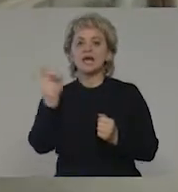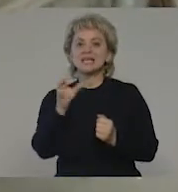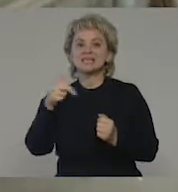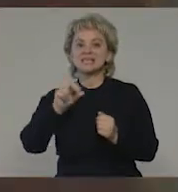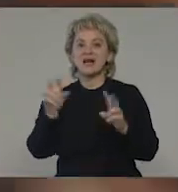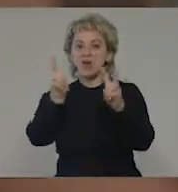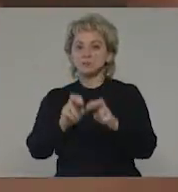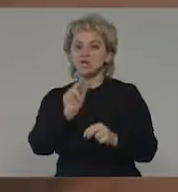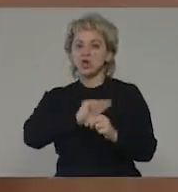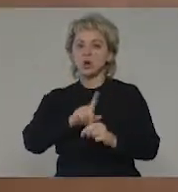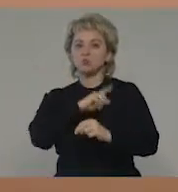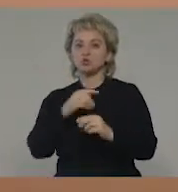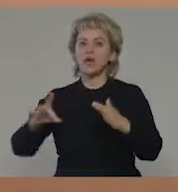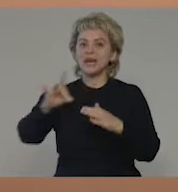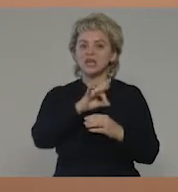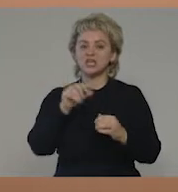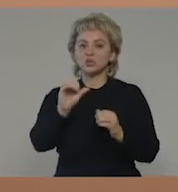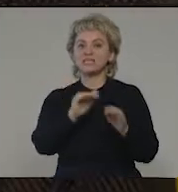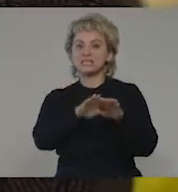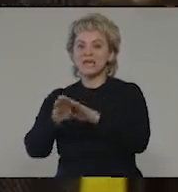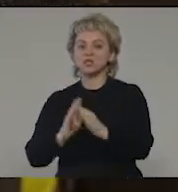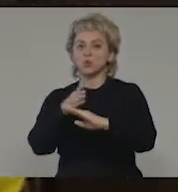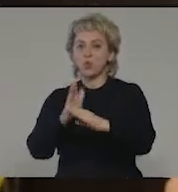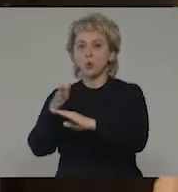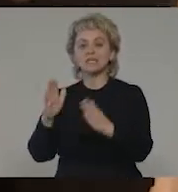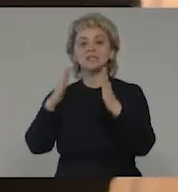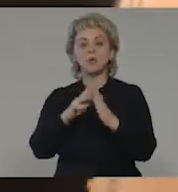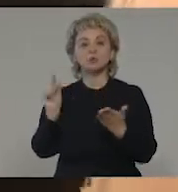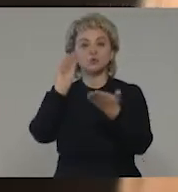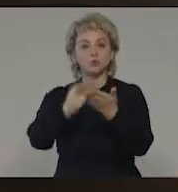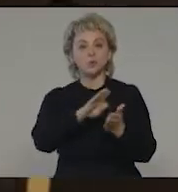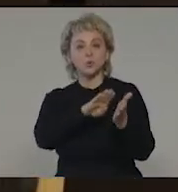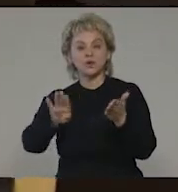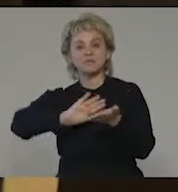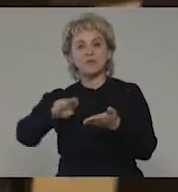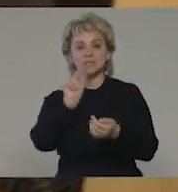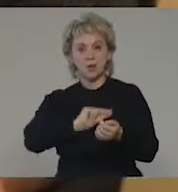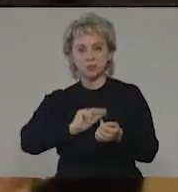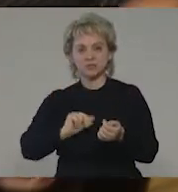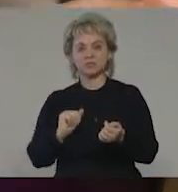Ростовстат обследует рабочую силу региона. Статистики ходят по домам, чтобы оценить уровень безработицы.